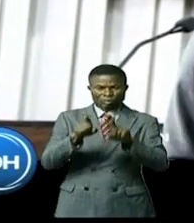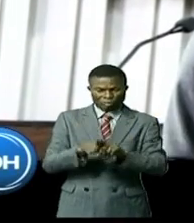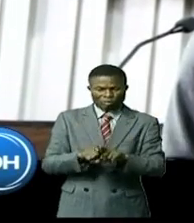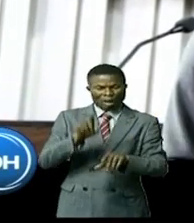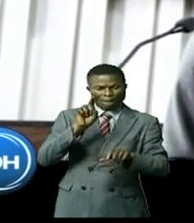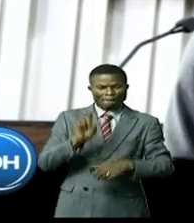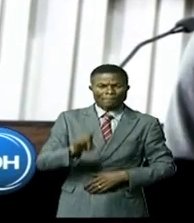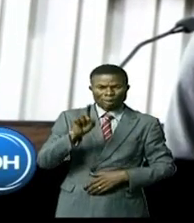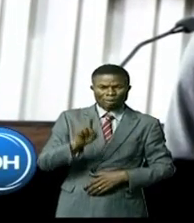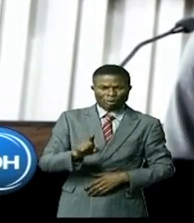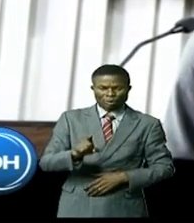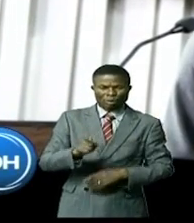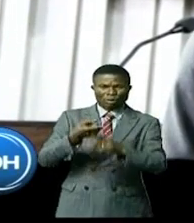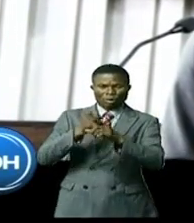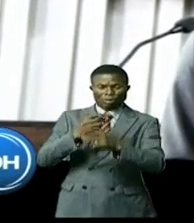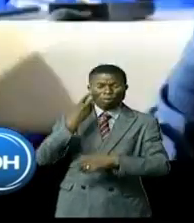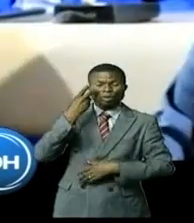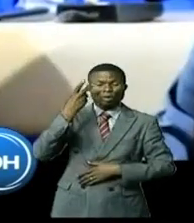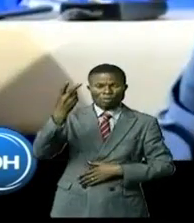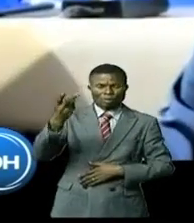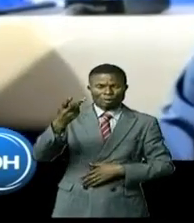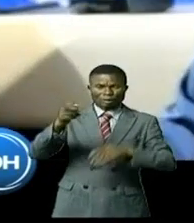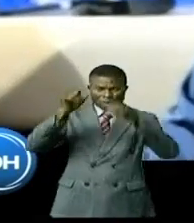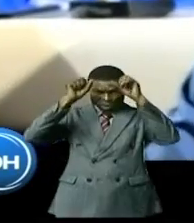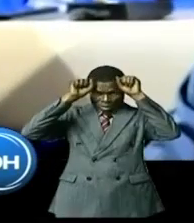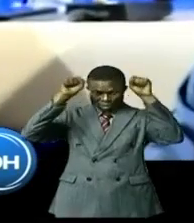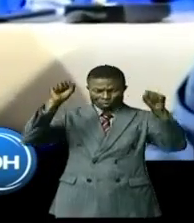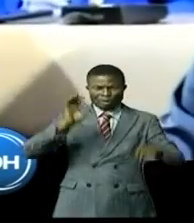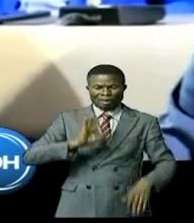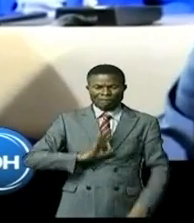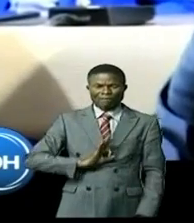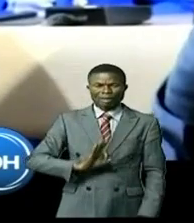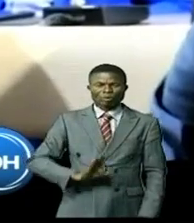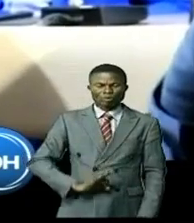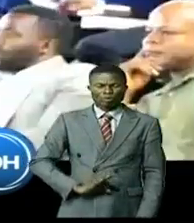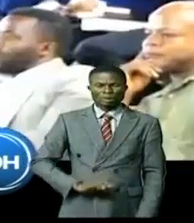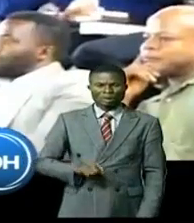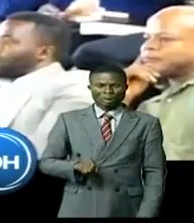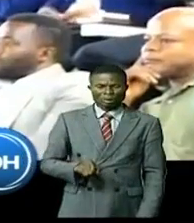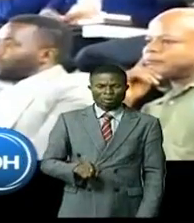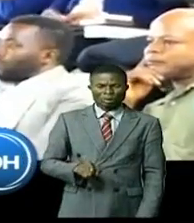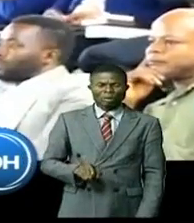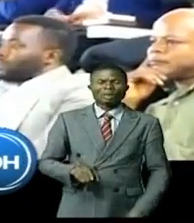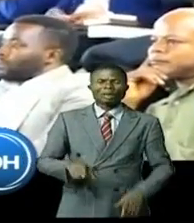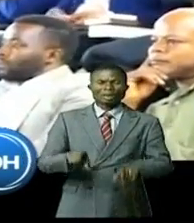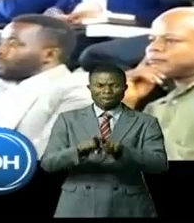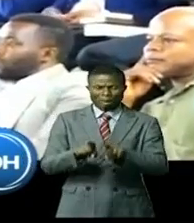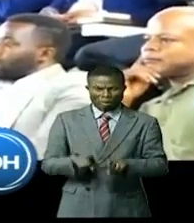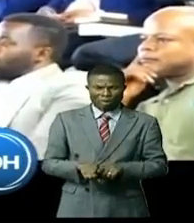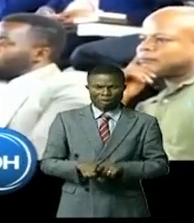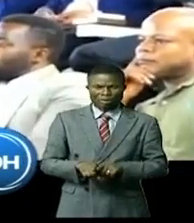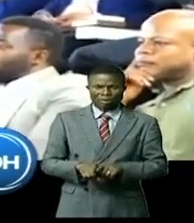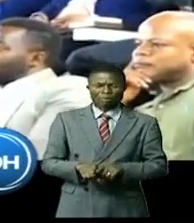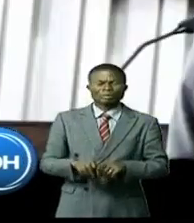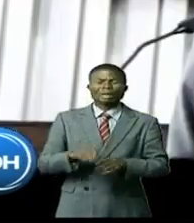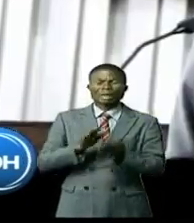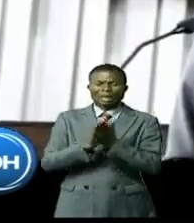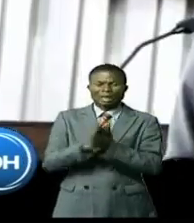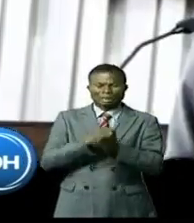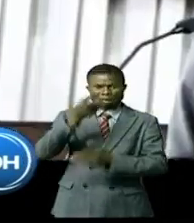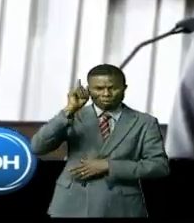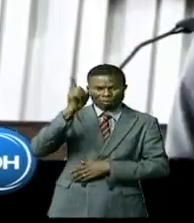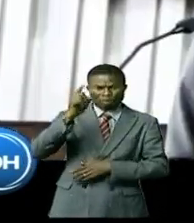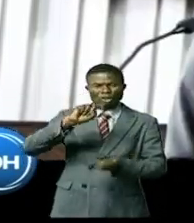attentes émanant de la vision de son Excellence le Président de la République, Félix Antoine Tshisekedi Tshilombo, fait de la question